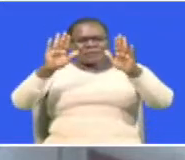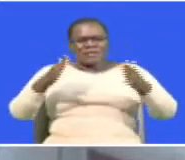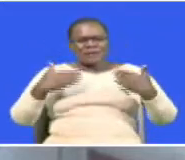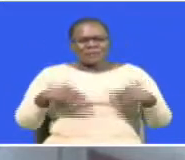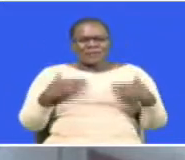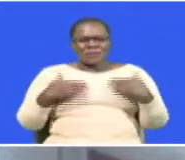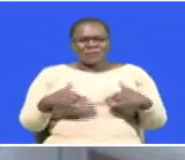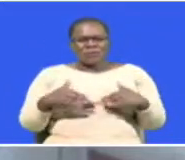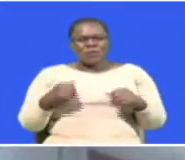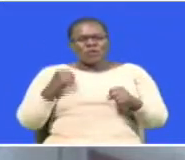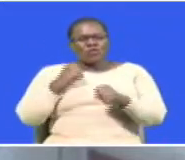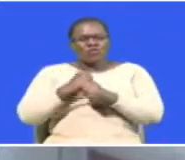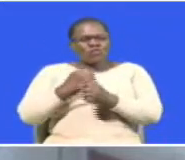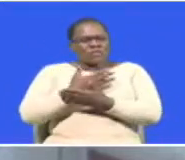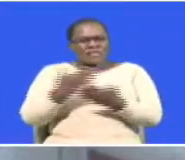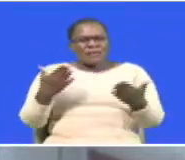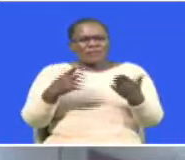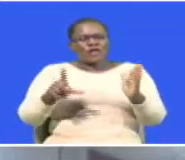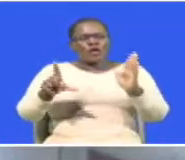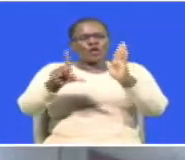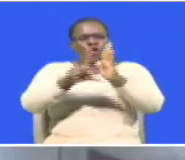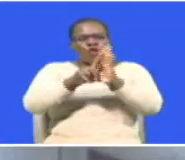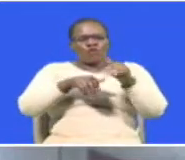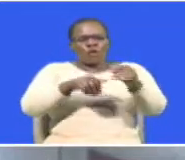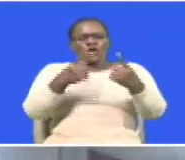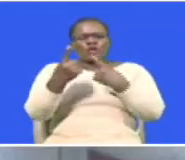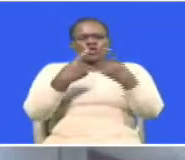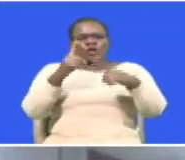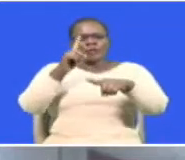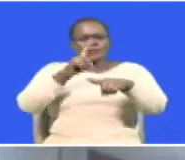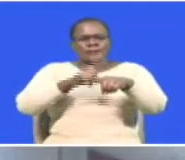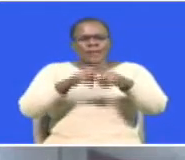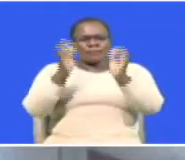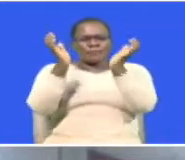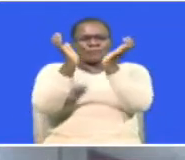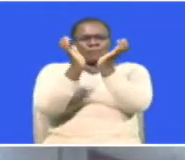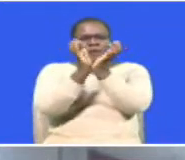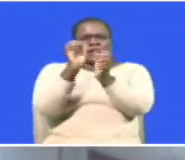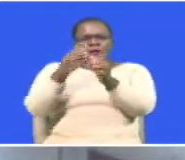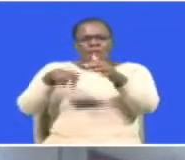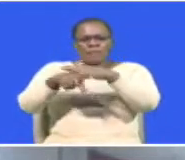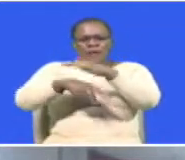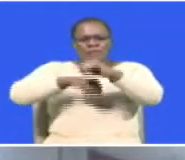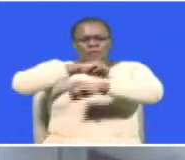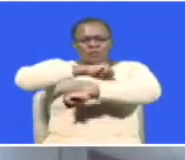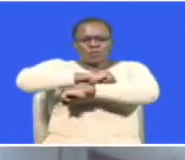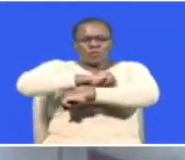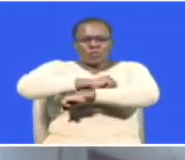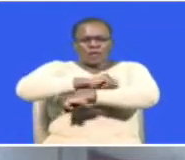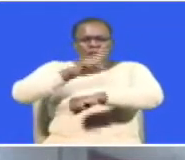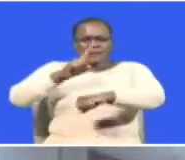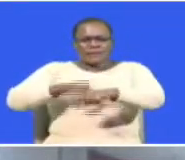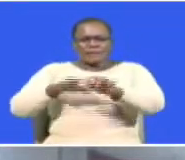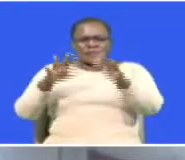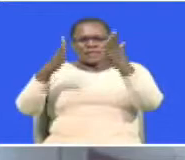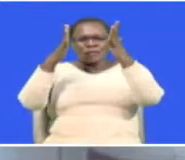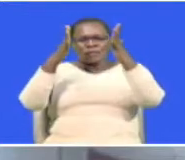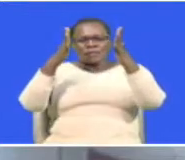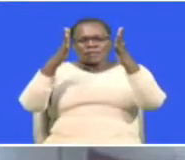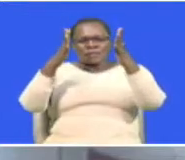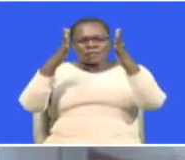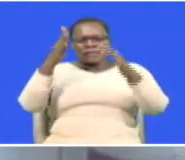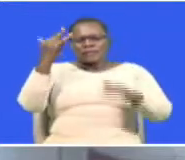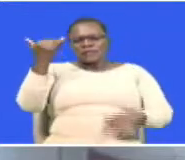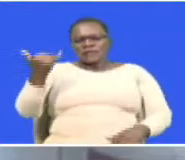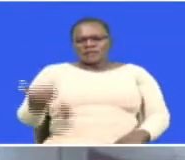wasimamizi kuchukua hatua kali za kisheria. Alikuwa akizungumza katika uwanja wa shule ya msingi ya Ochilo wakati wa siku ya mwaka huu